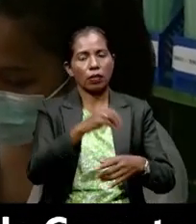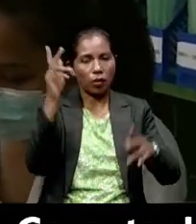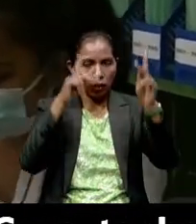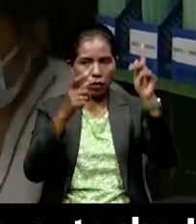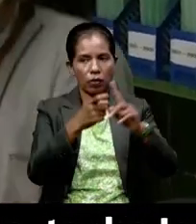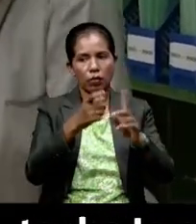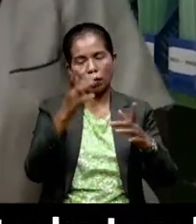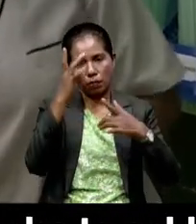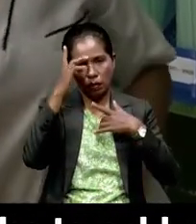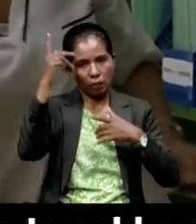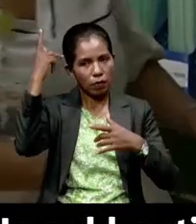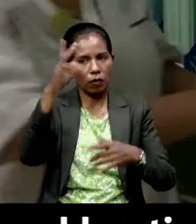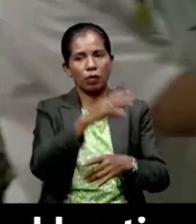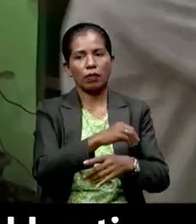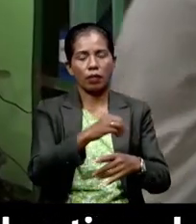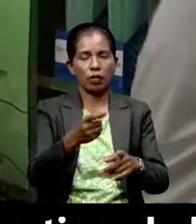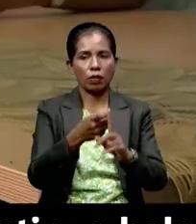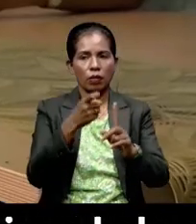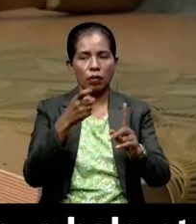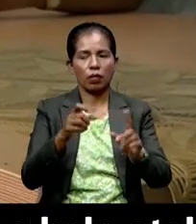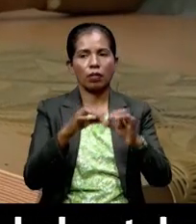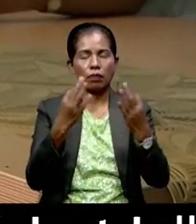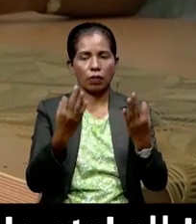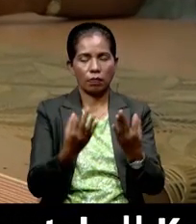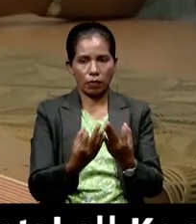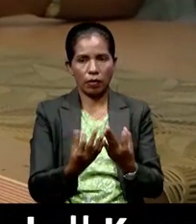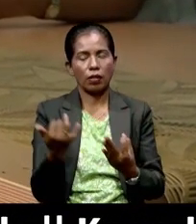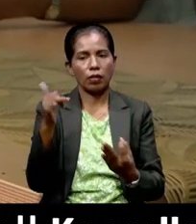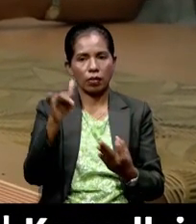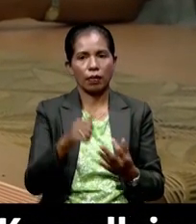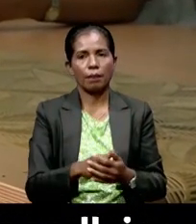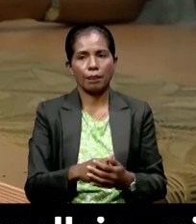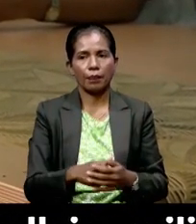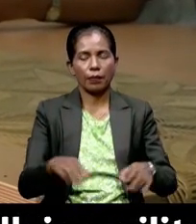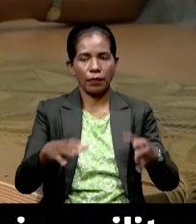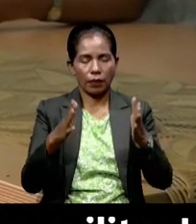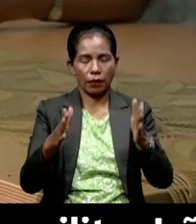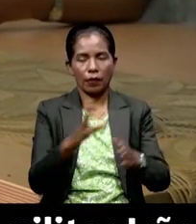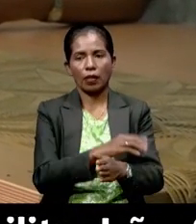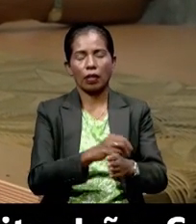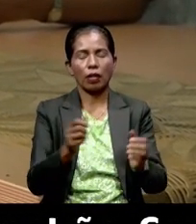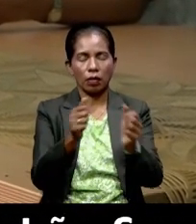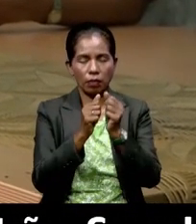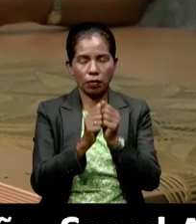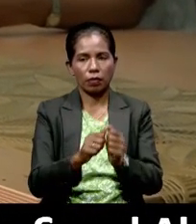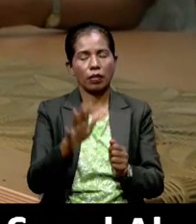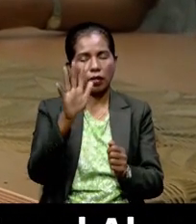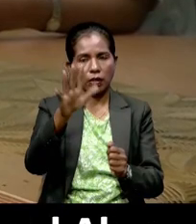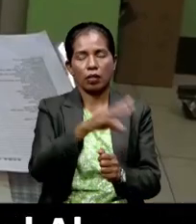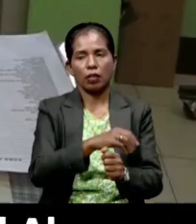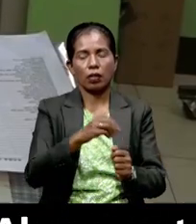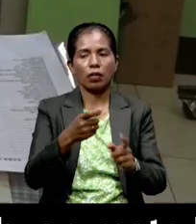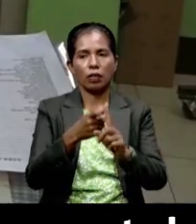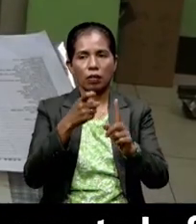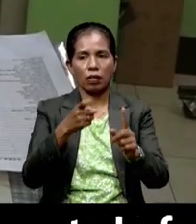husi moras psikologia ne mai husi familia umalaran. Recurso humano ya klinika refere hamutuk 95